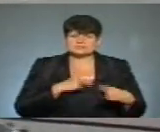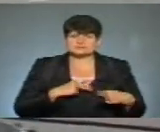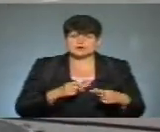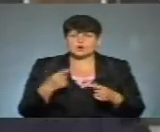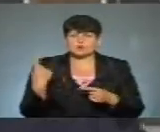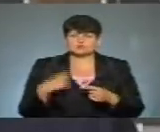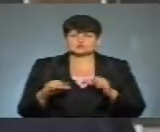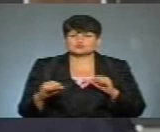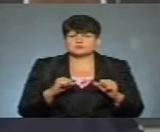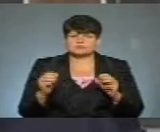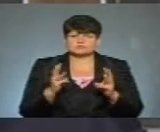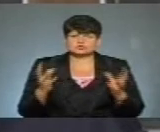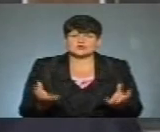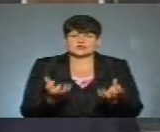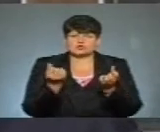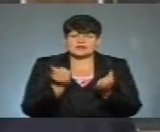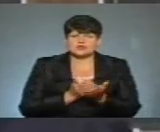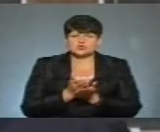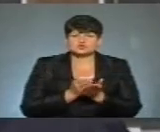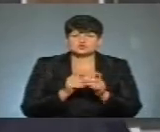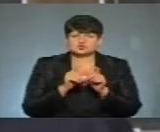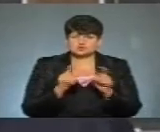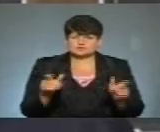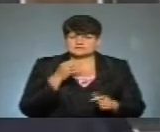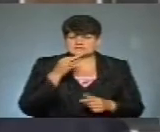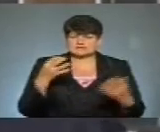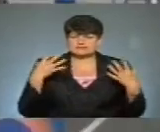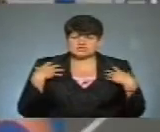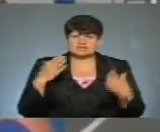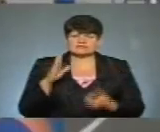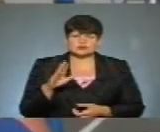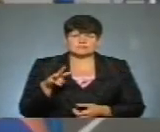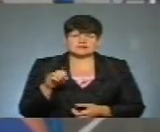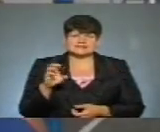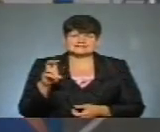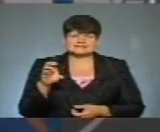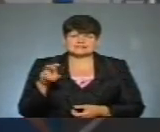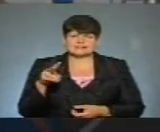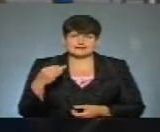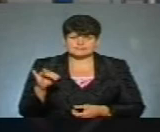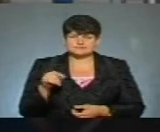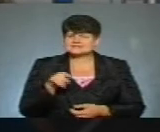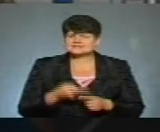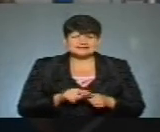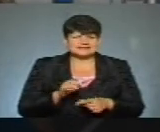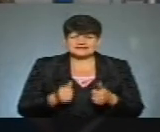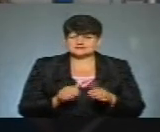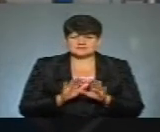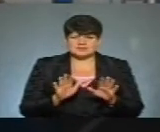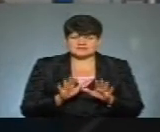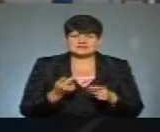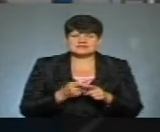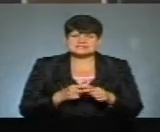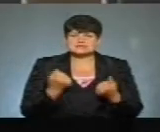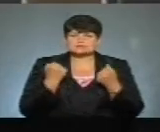управління пожежно-рятувальної служби, розповів начальник цього управління Віктор Маслей. Вони не стільки змагання, це в форматі таких